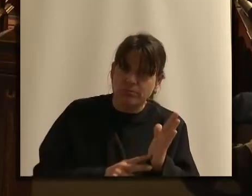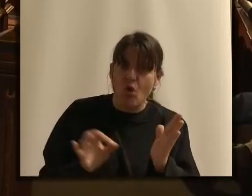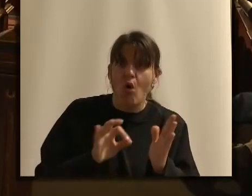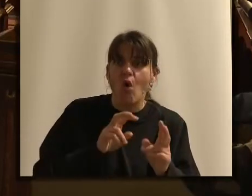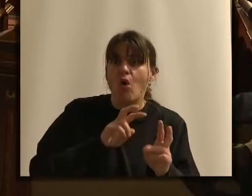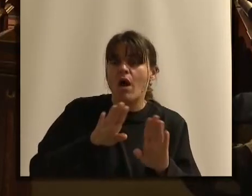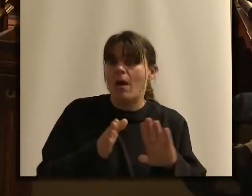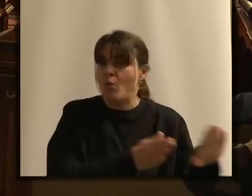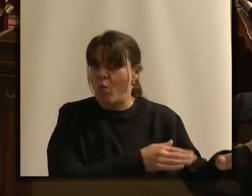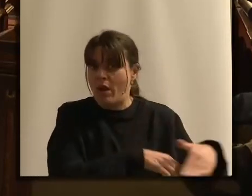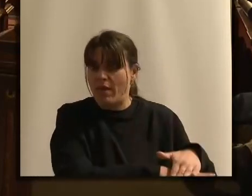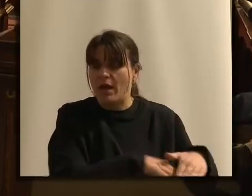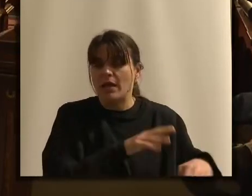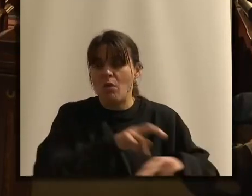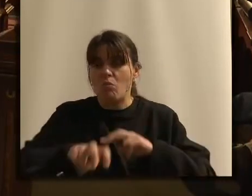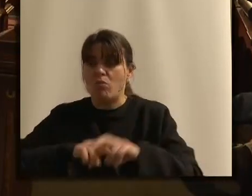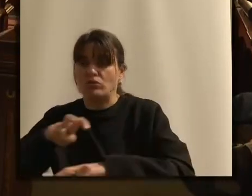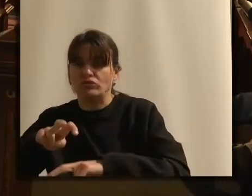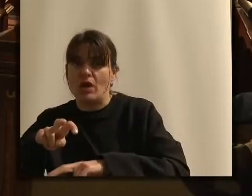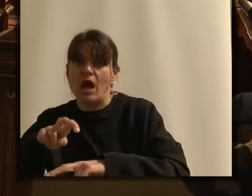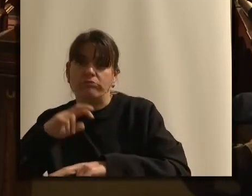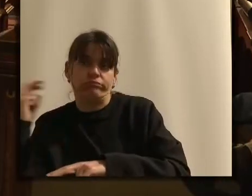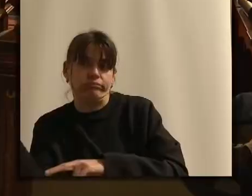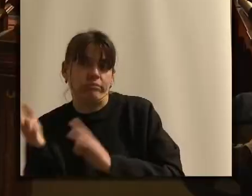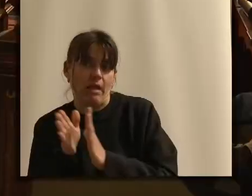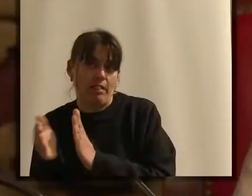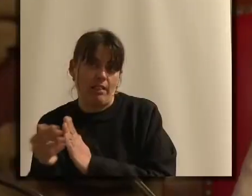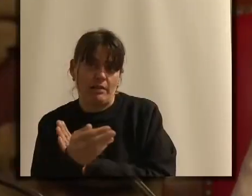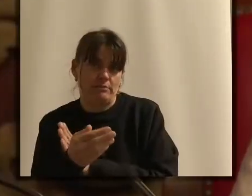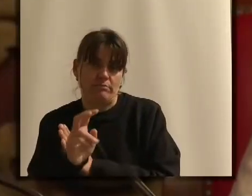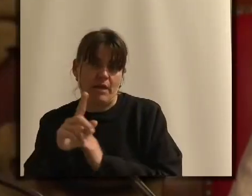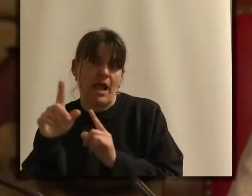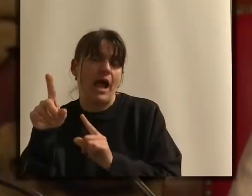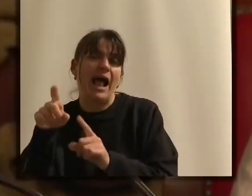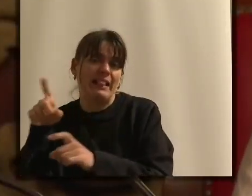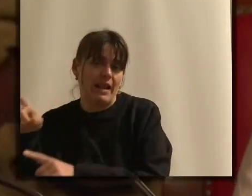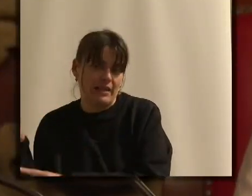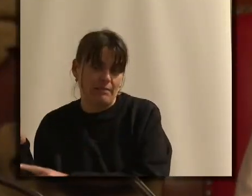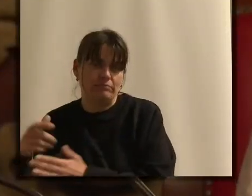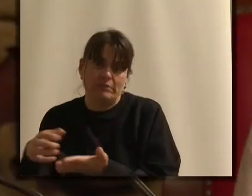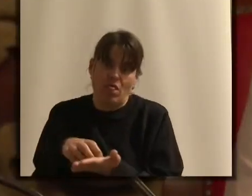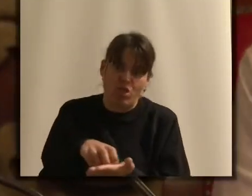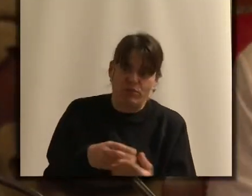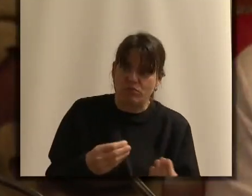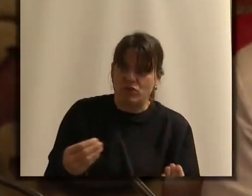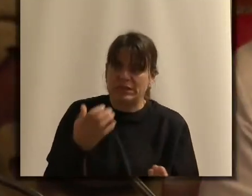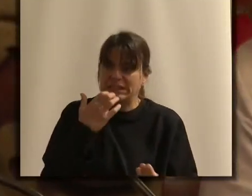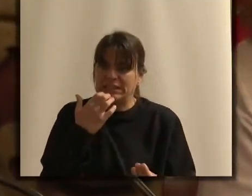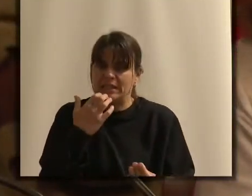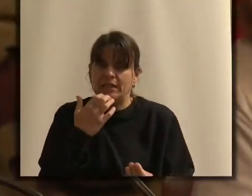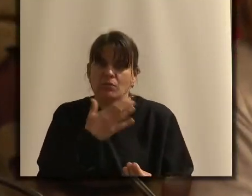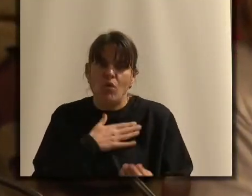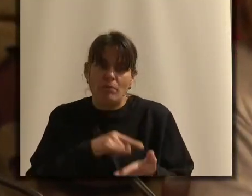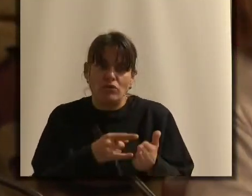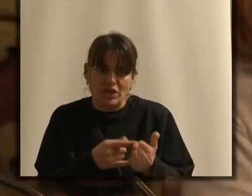I nosaltres vam passar aquests dubtes, i aquí és on s'ha quedat, amb els dubtes de si cal seguir invertint en modificar